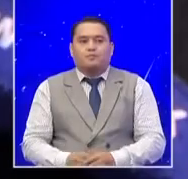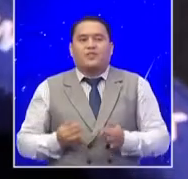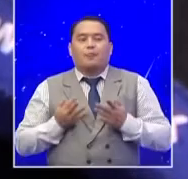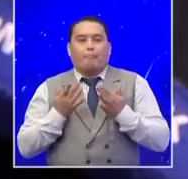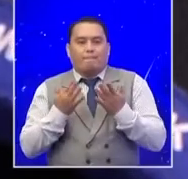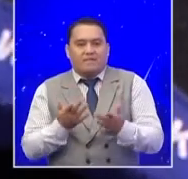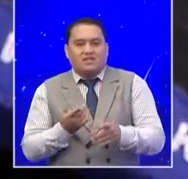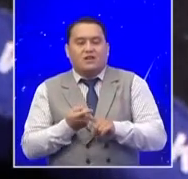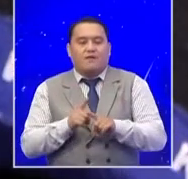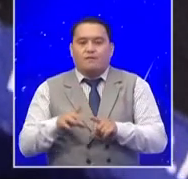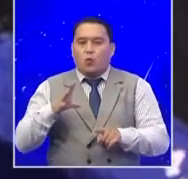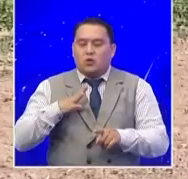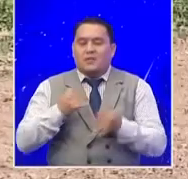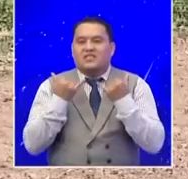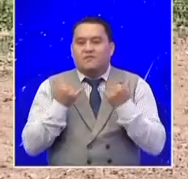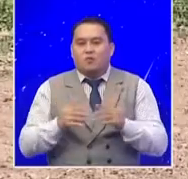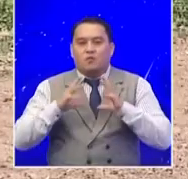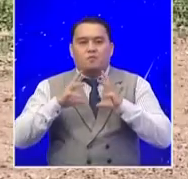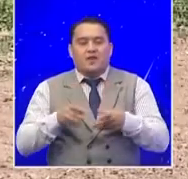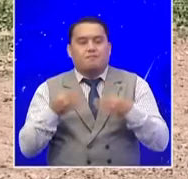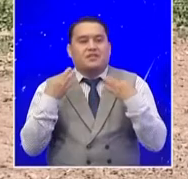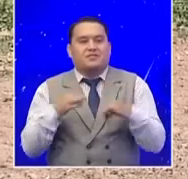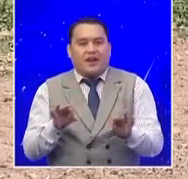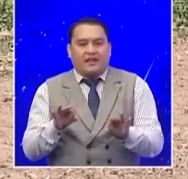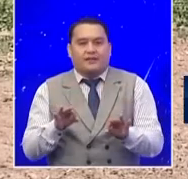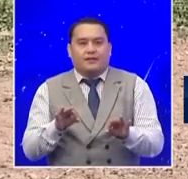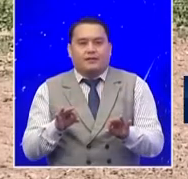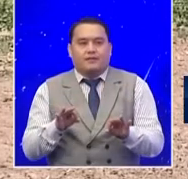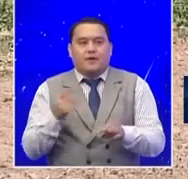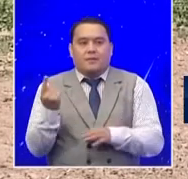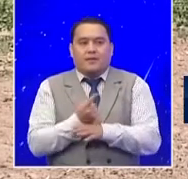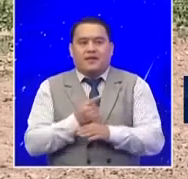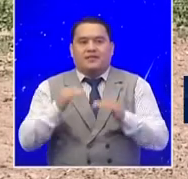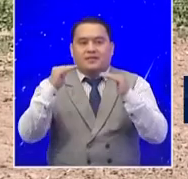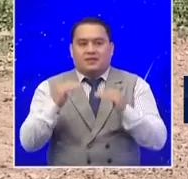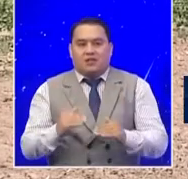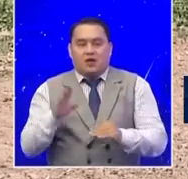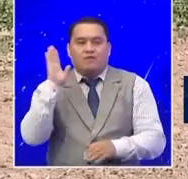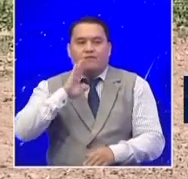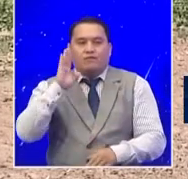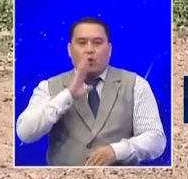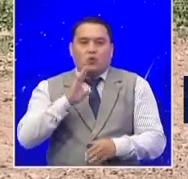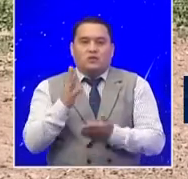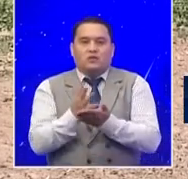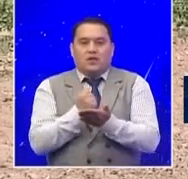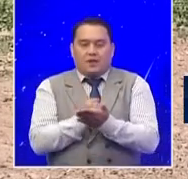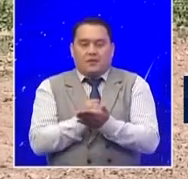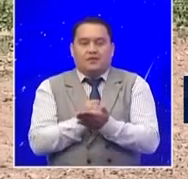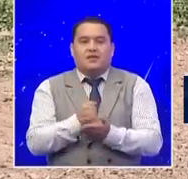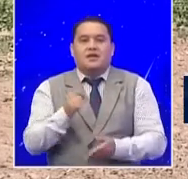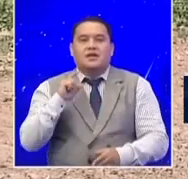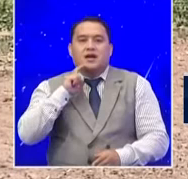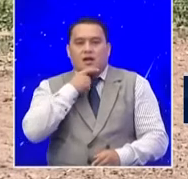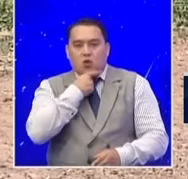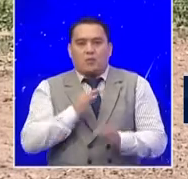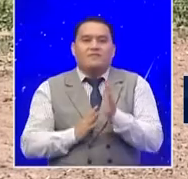востребована в мире. На сегодняшний день позволяет, во-первых, снизить нагрузку на водные источники, потому что есть свои